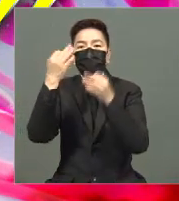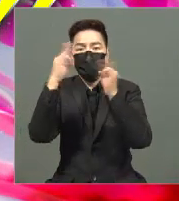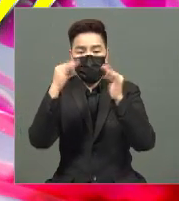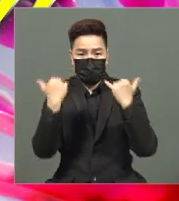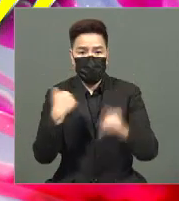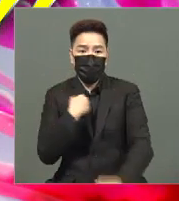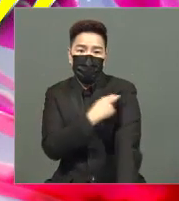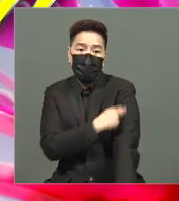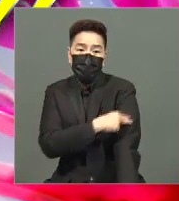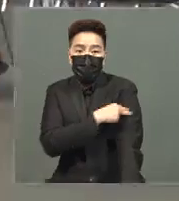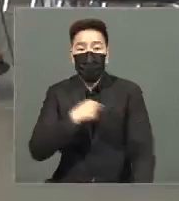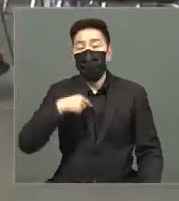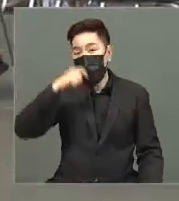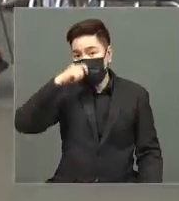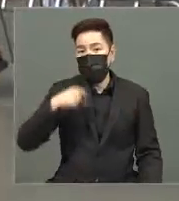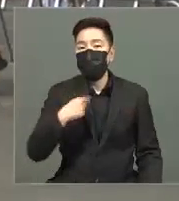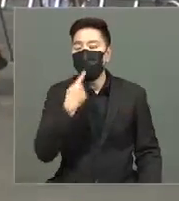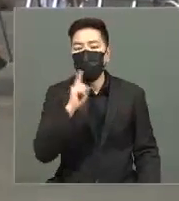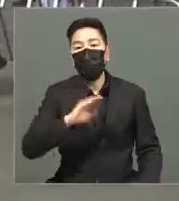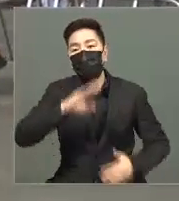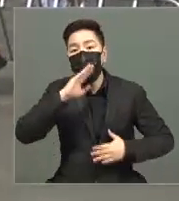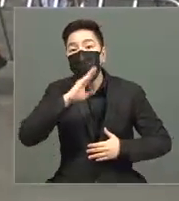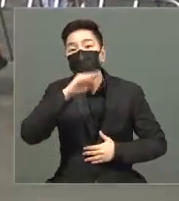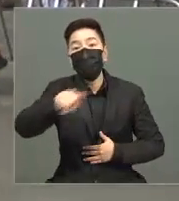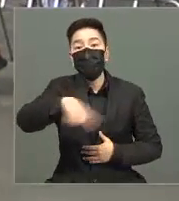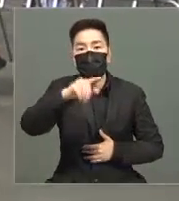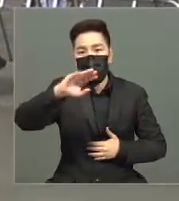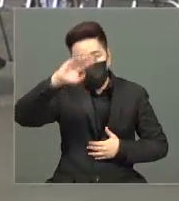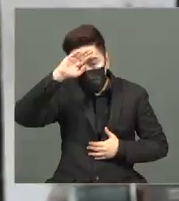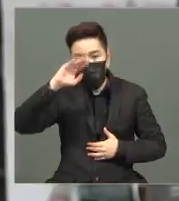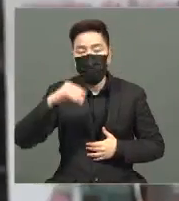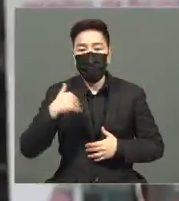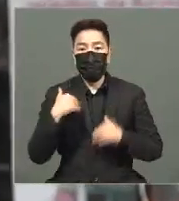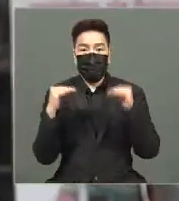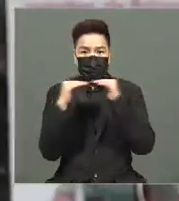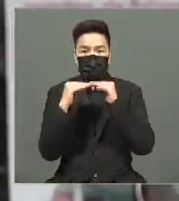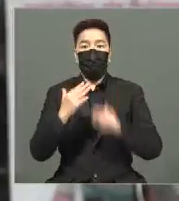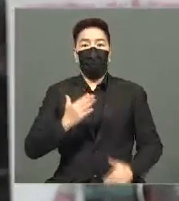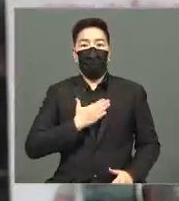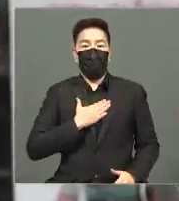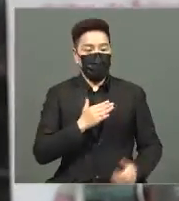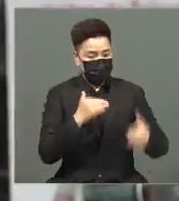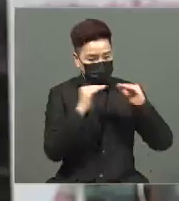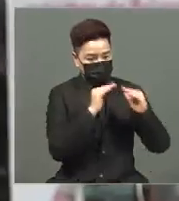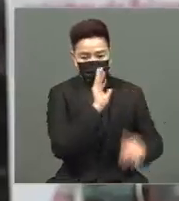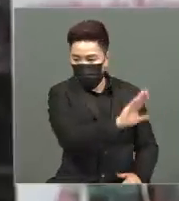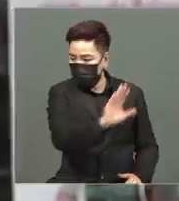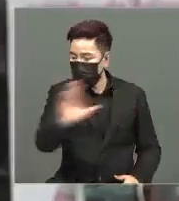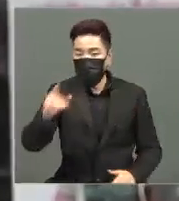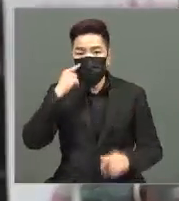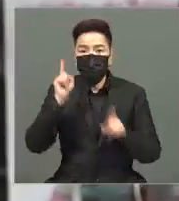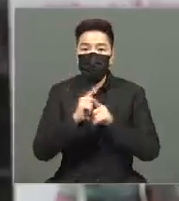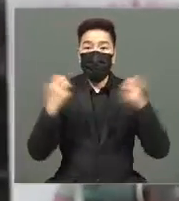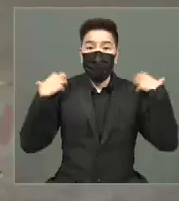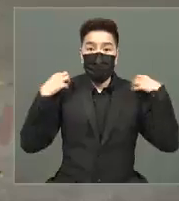ไทยคือคุณหมอพญามาธิบายนะคะก็คือว่าเมื่อเจ็บป่วยก็จะได้รับการรักษาพยาบาลตามสิทธิ์ที่ตัวเองมีอย่างเช่นสวัสดิการ